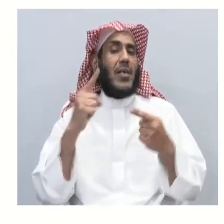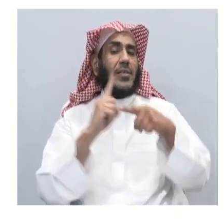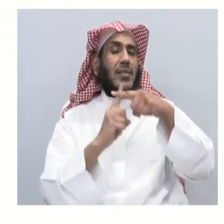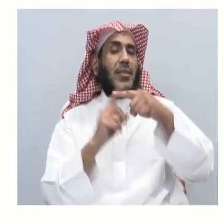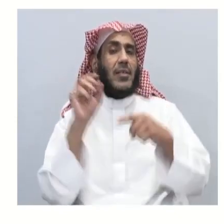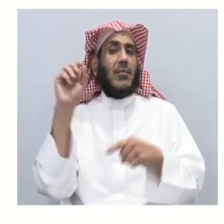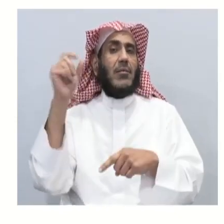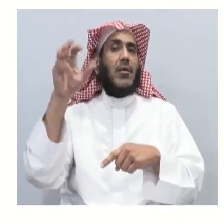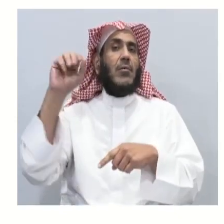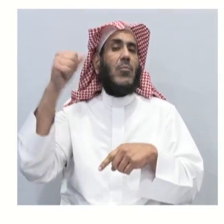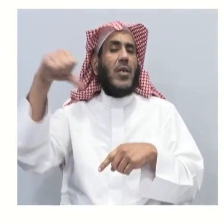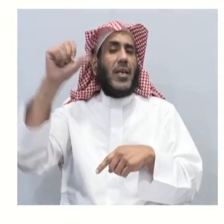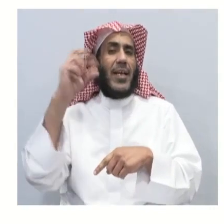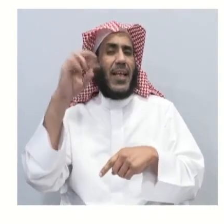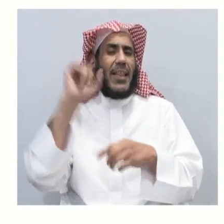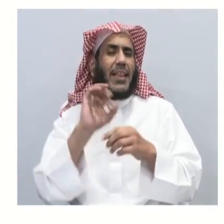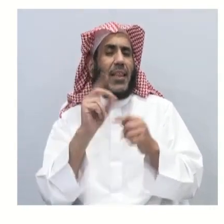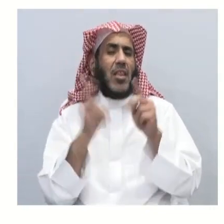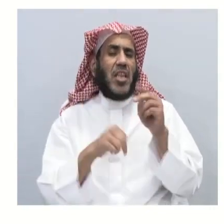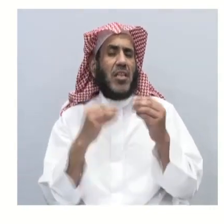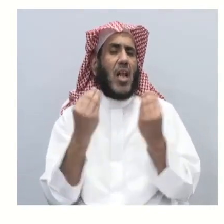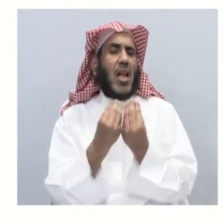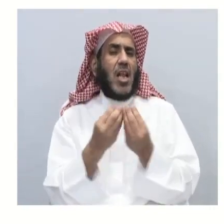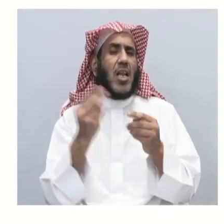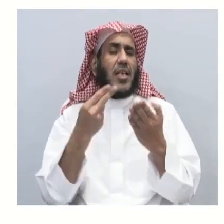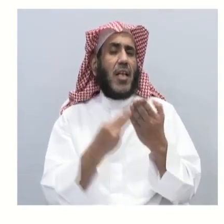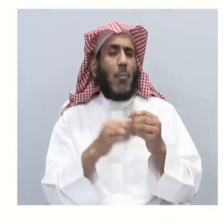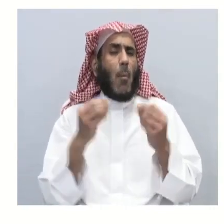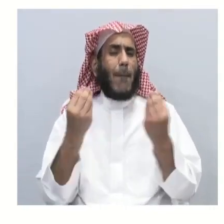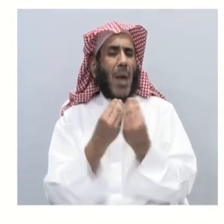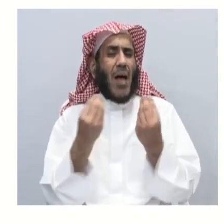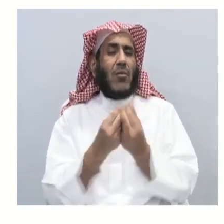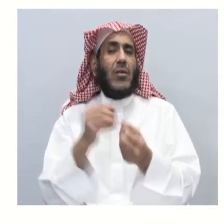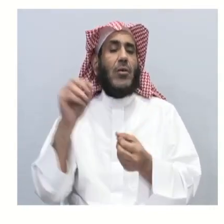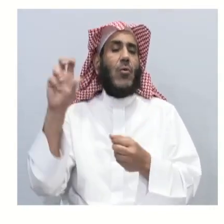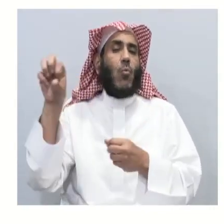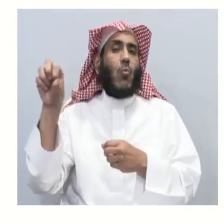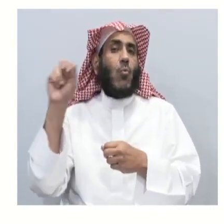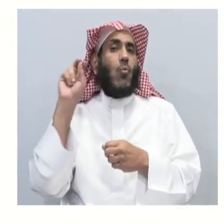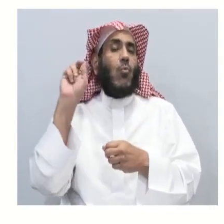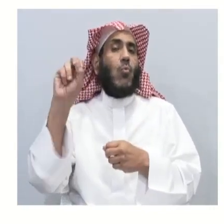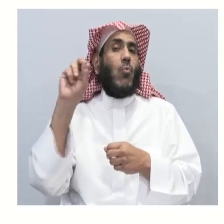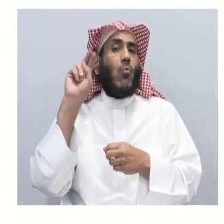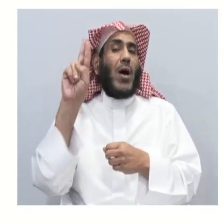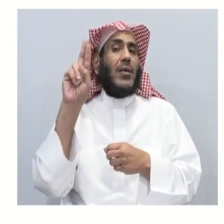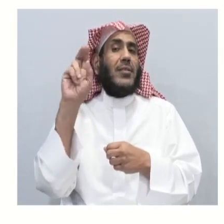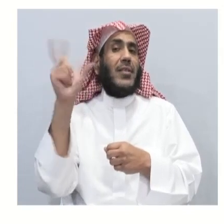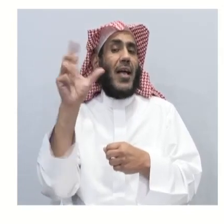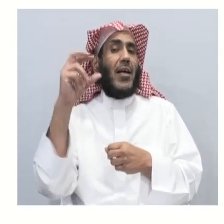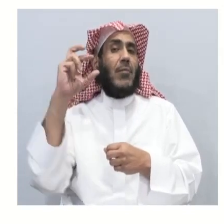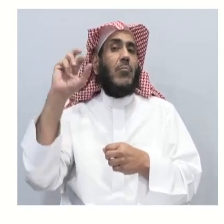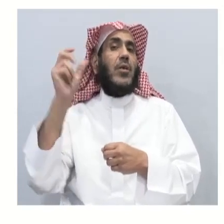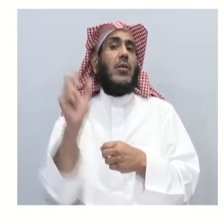إذن المنونة عند الكتابة تكتب بهذا الشكل، تكتب موصولة